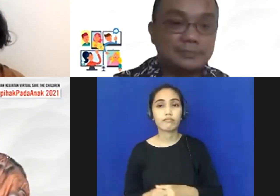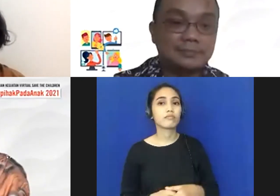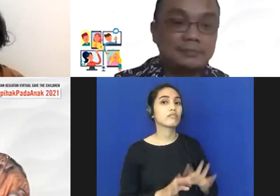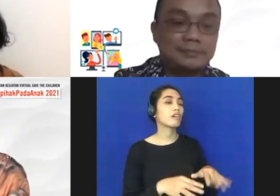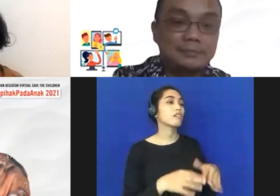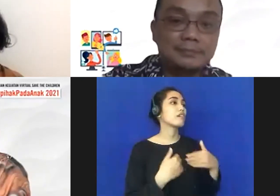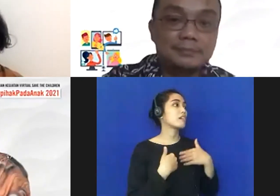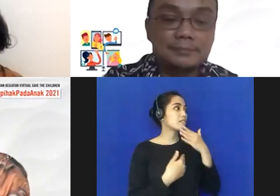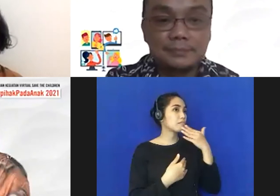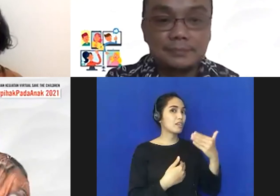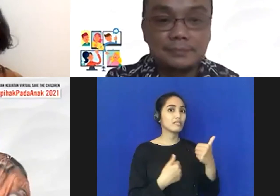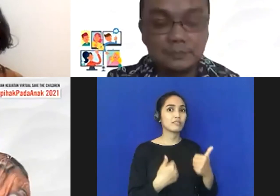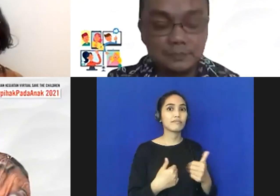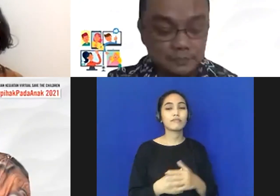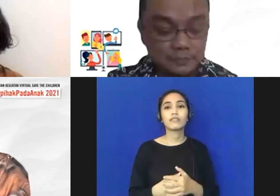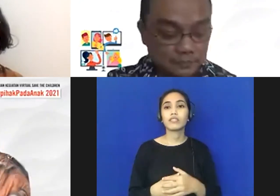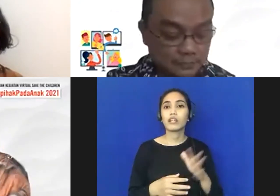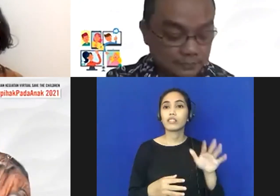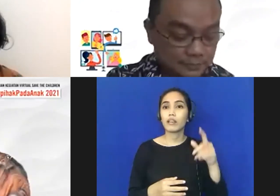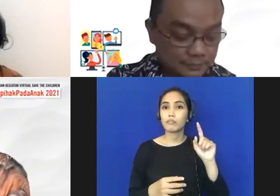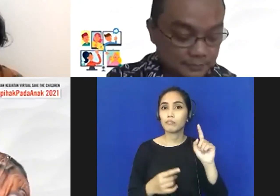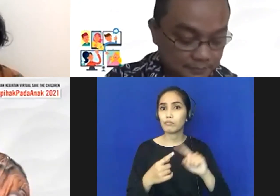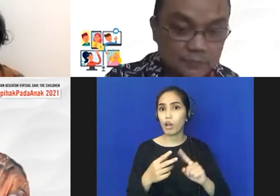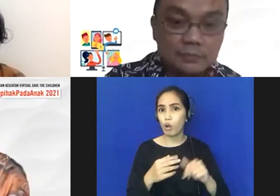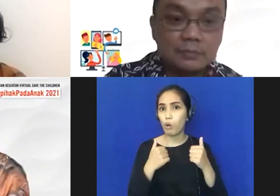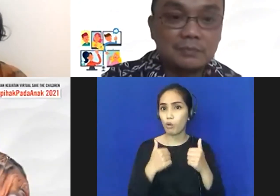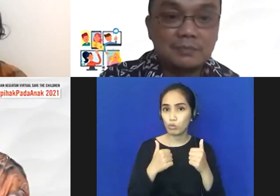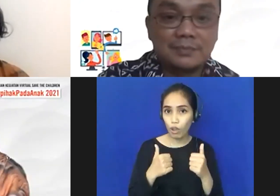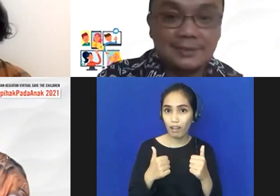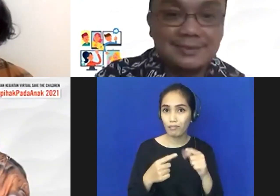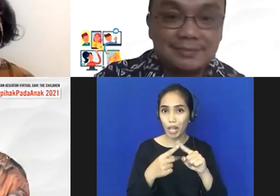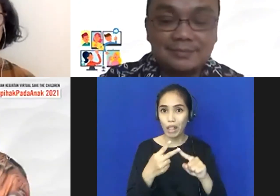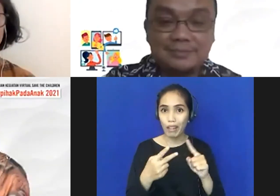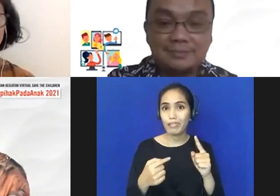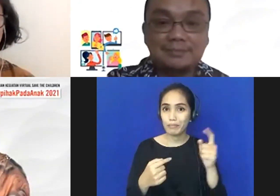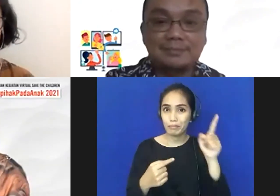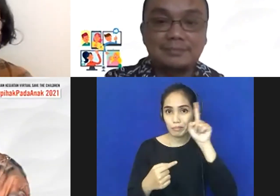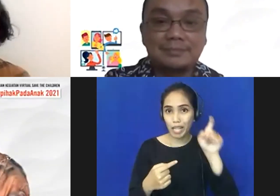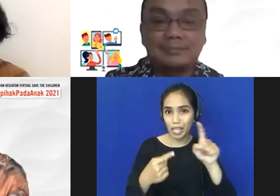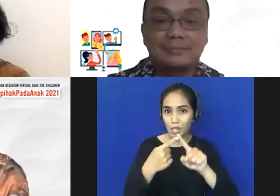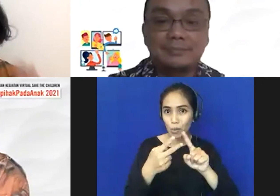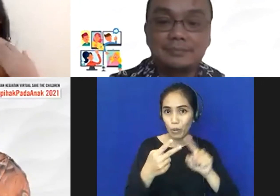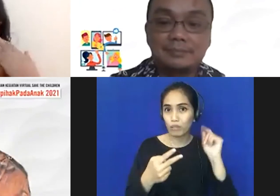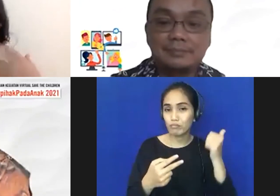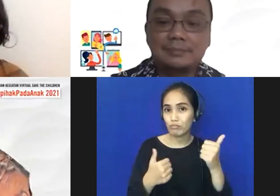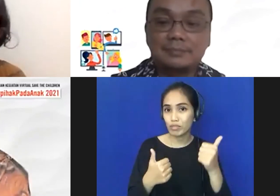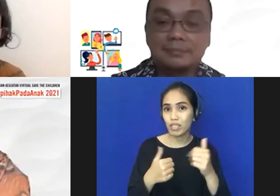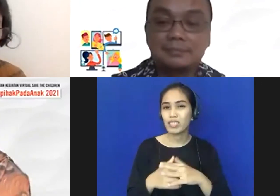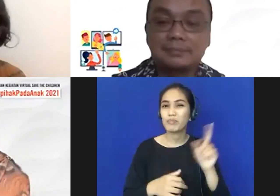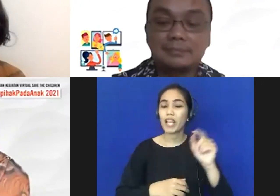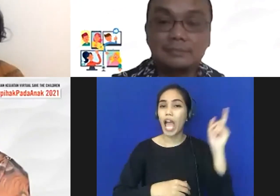terima kasih banyak Mas Bram. Saya rasa pertanyaannya bagus ya Mas Bram ya. Sangat memang keseharian yang